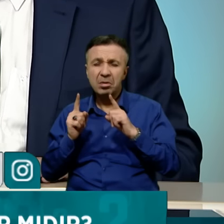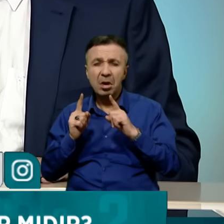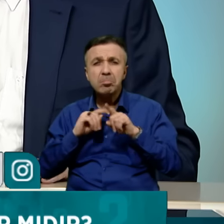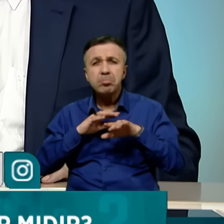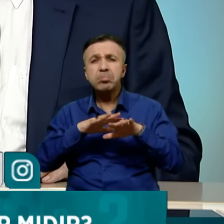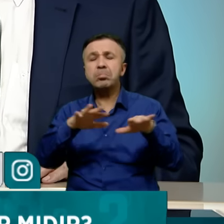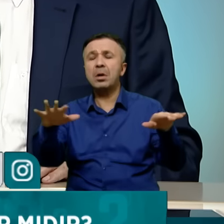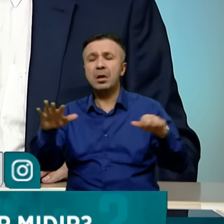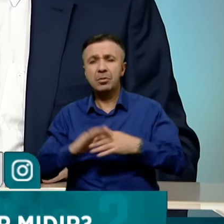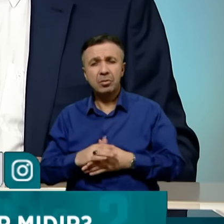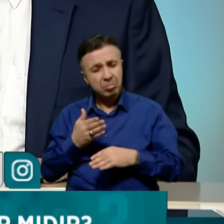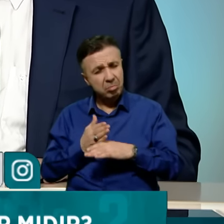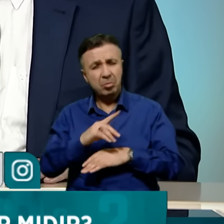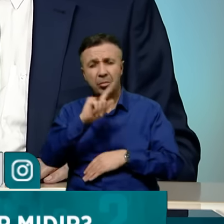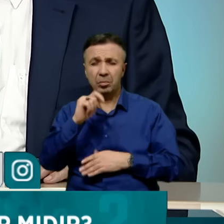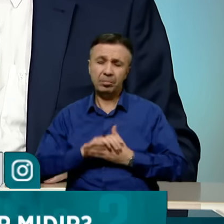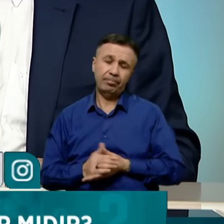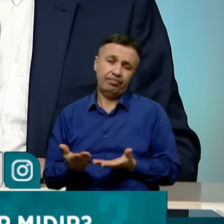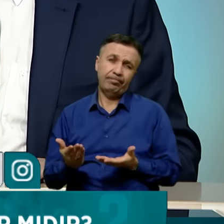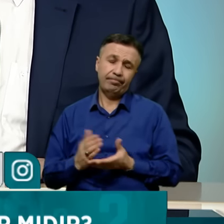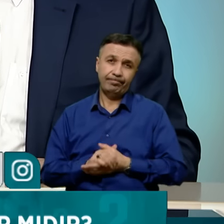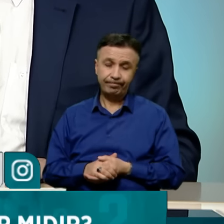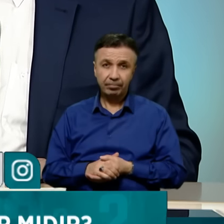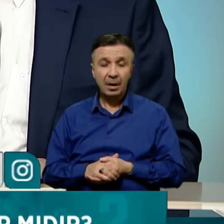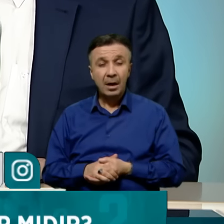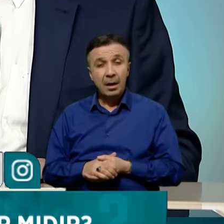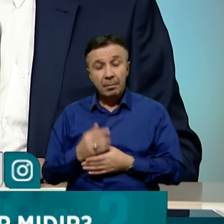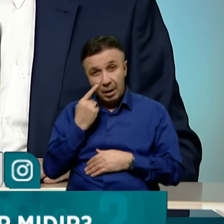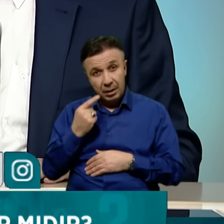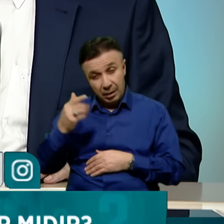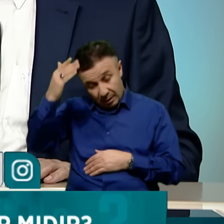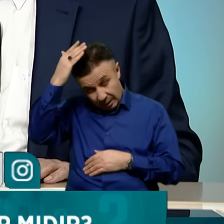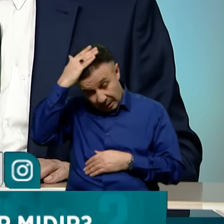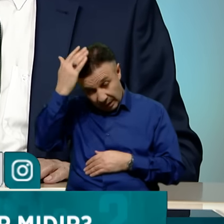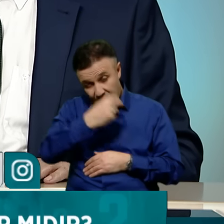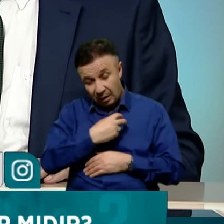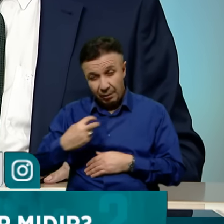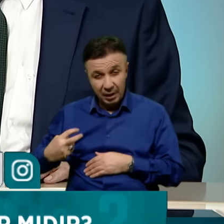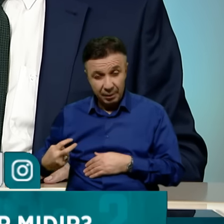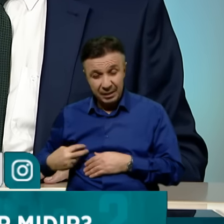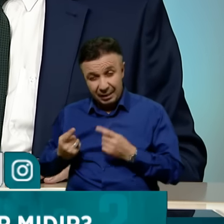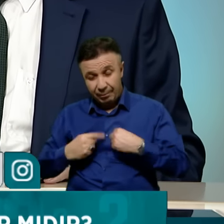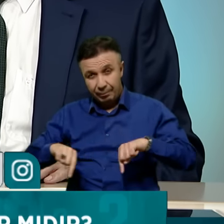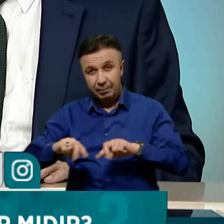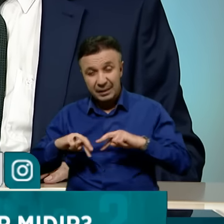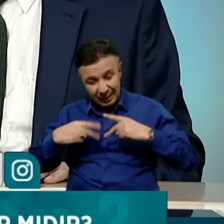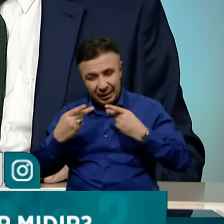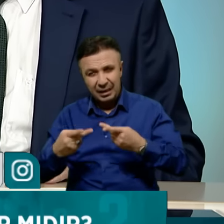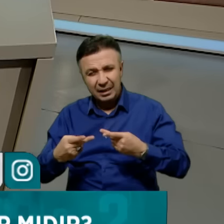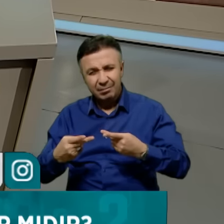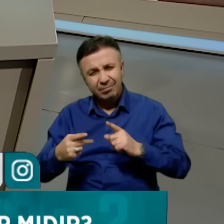Ne dersiniz falan şimdi bakın Hz peygamberden bize intikal eden düşürür rivayetler